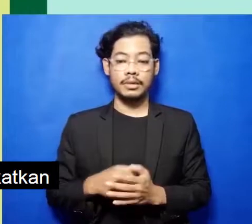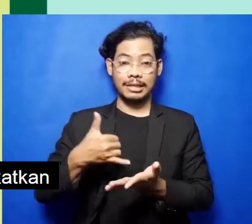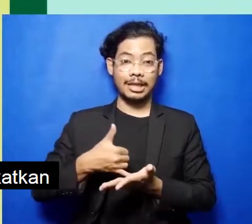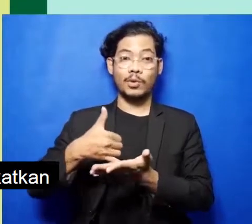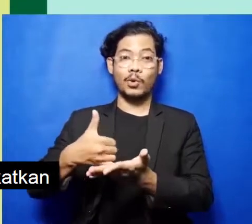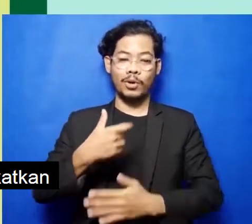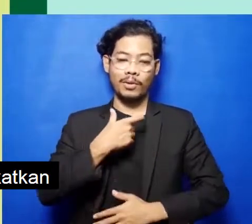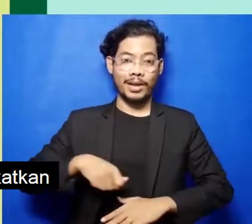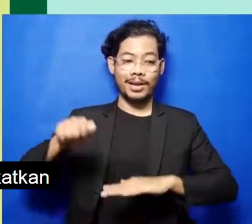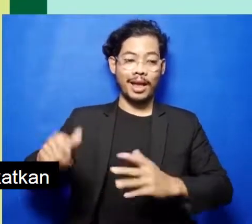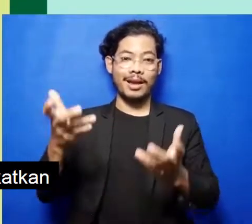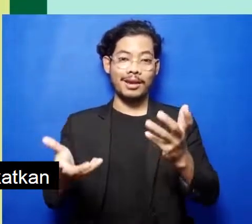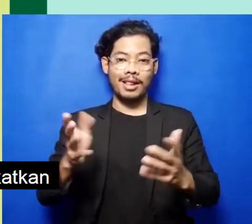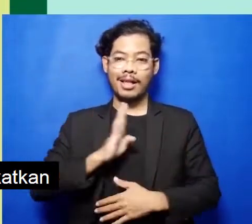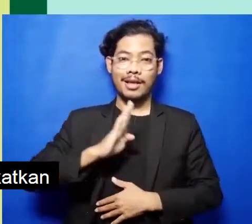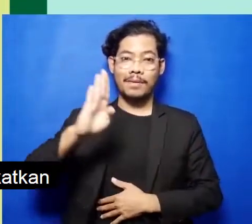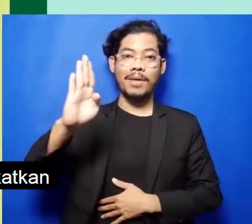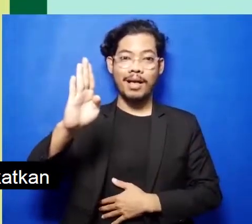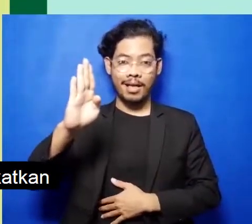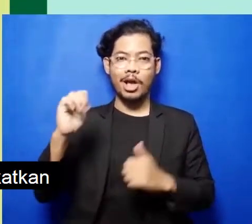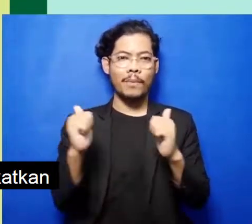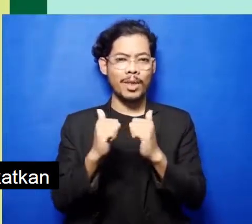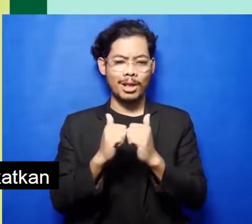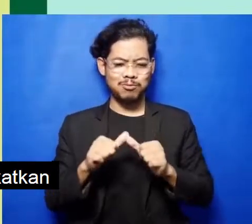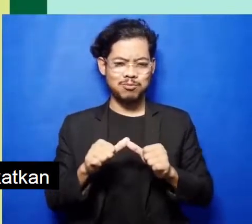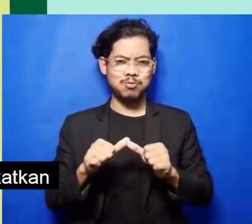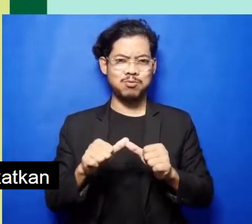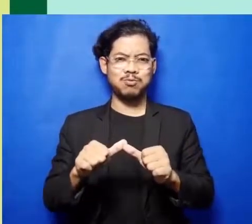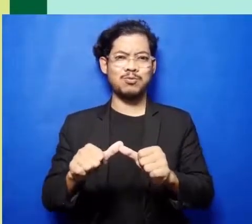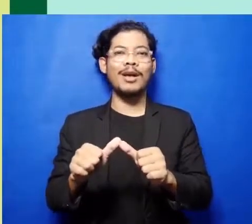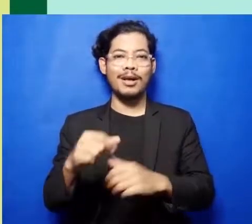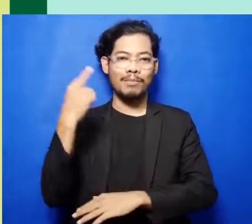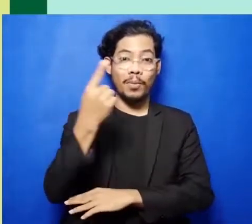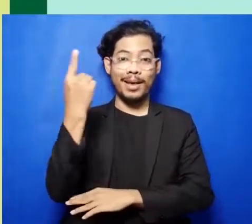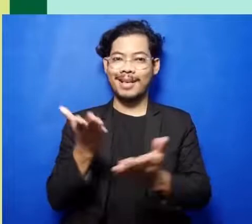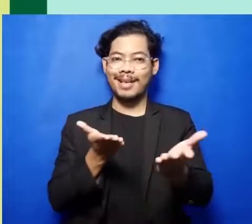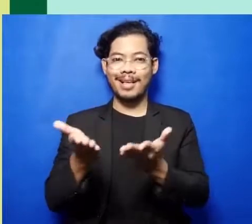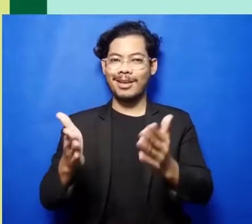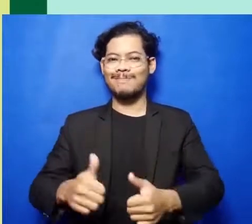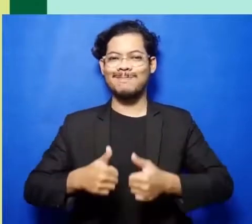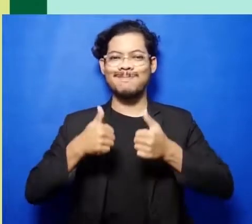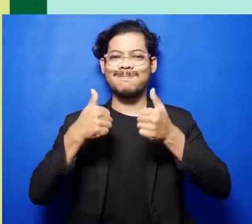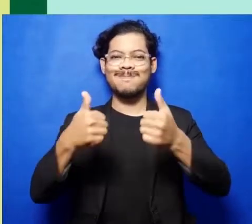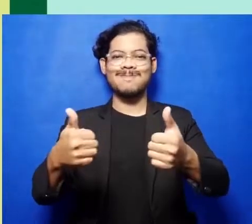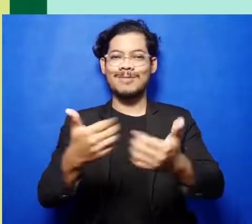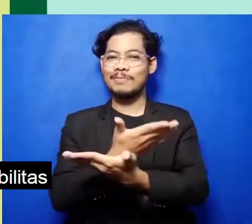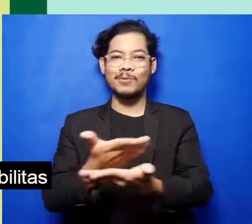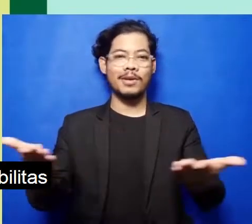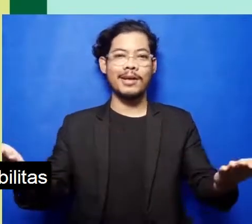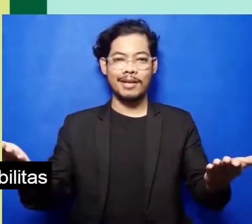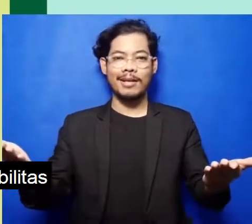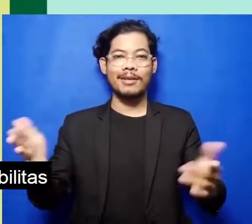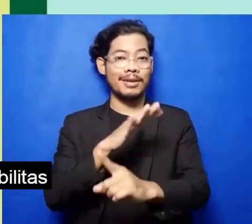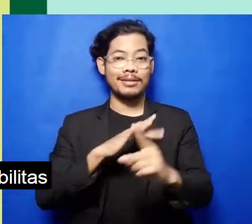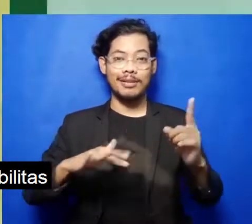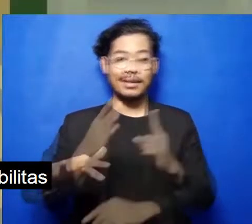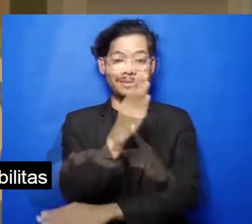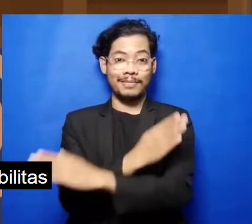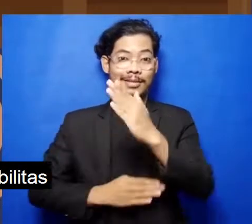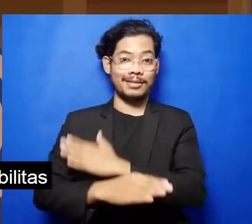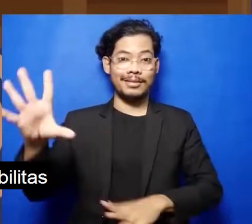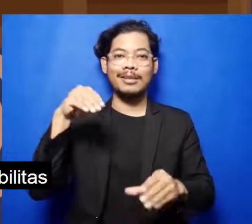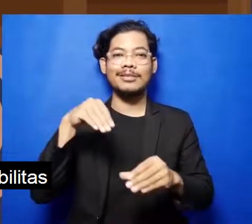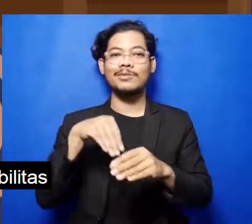Pangadilan Agama Situbondo anggi komitmen kaangkui terus ningkatake pelayanan publik sesampurna dek kasateje